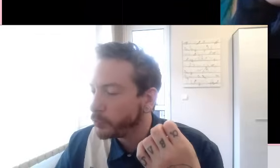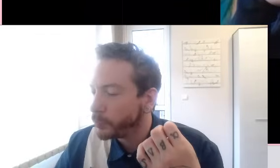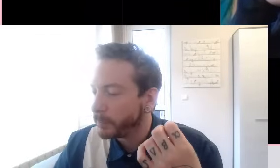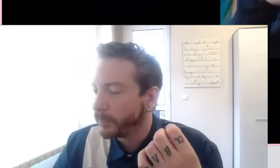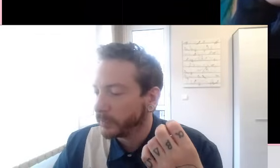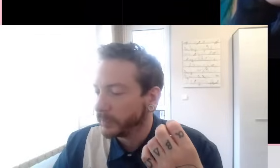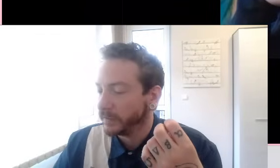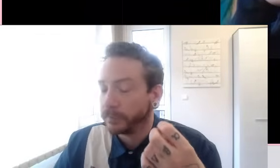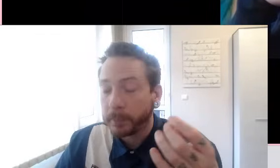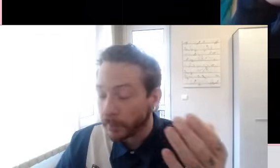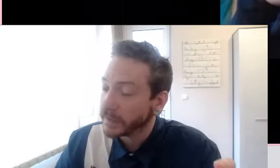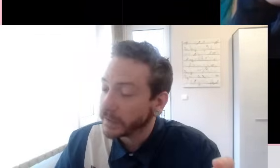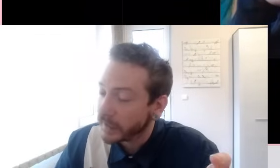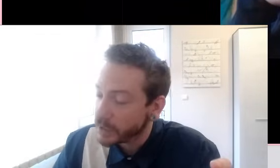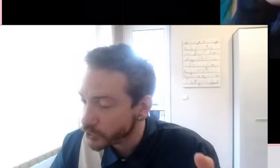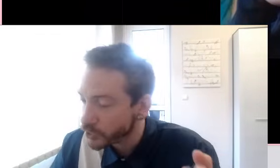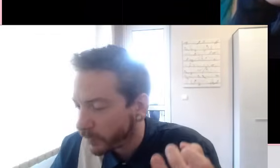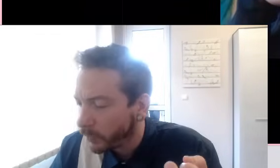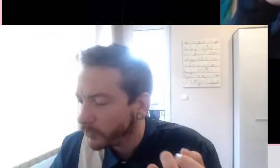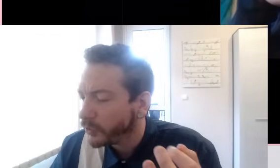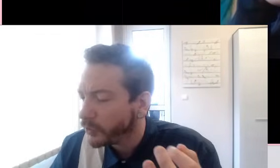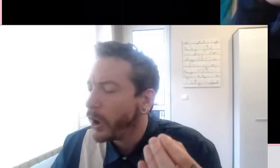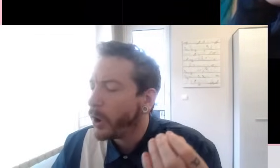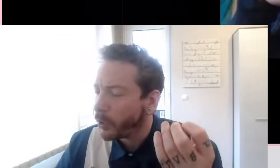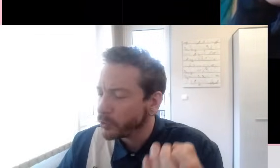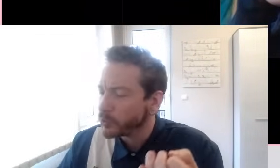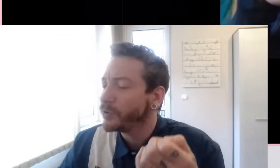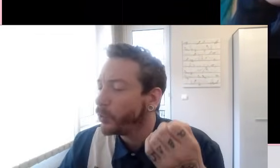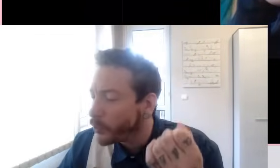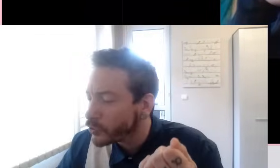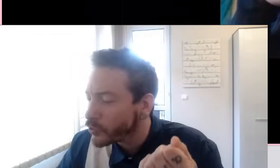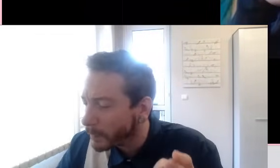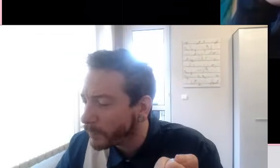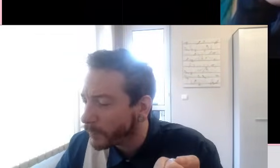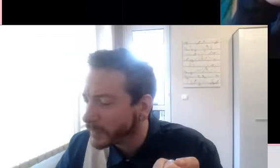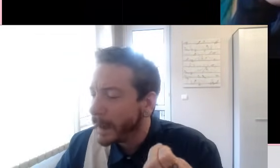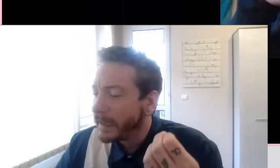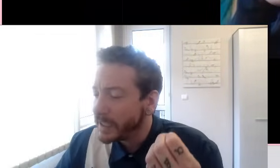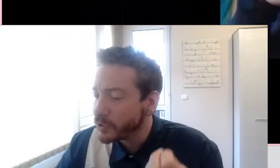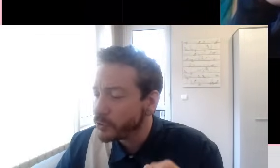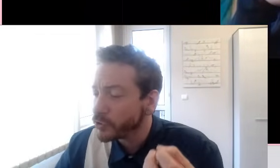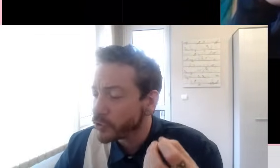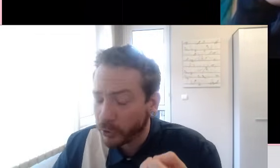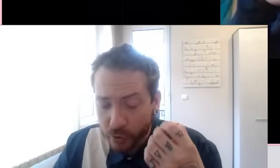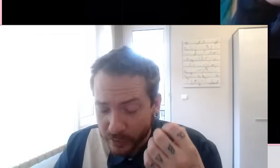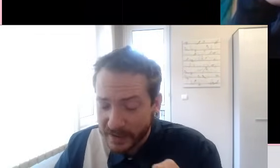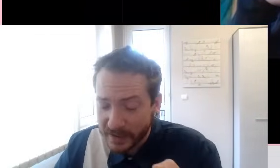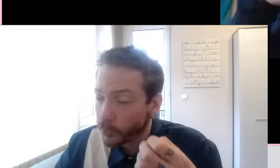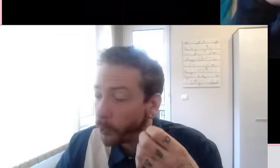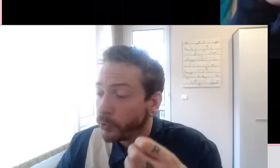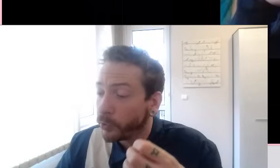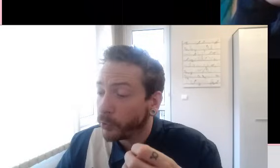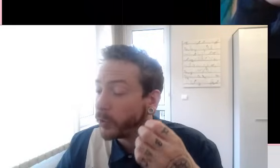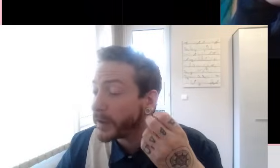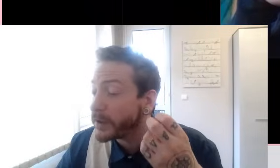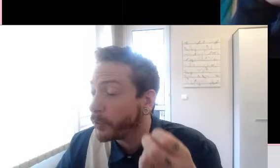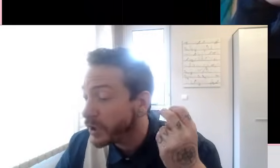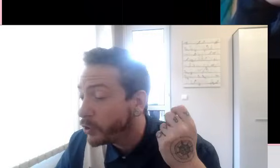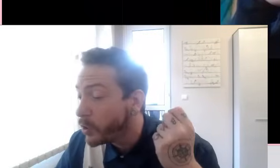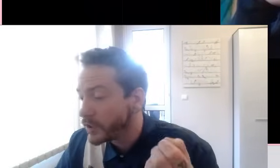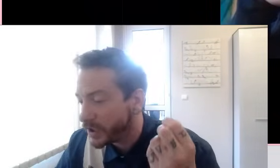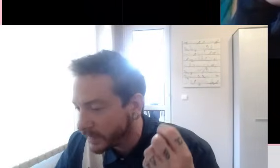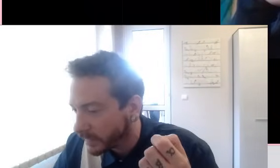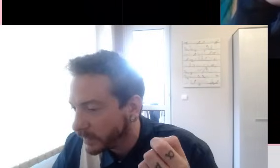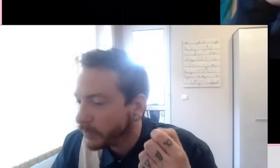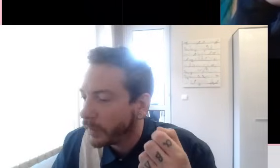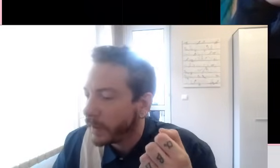peuple français. Vous pensez que les juges en France rendent justice au nom du peuple français? Les juges rendent justice au nom de leur idéologie